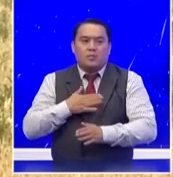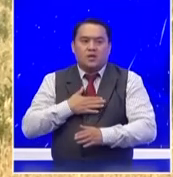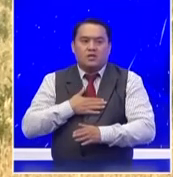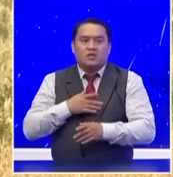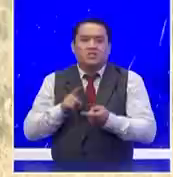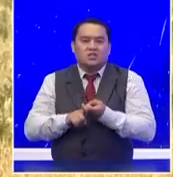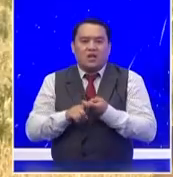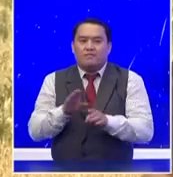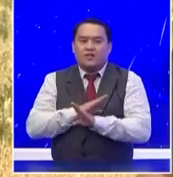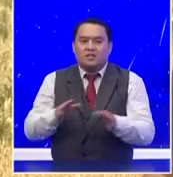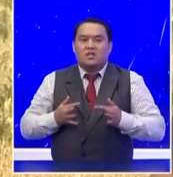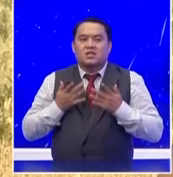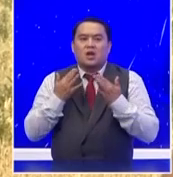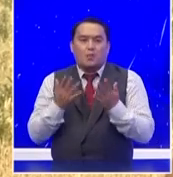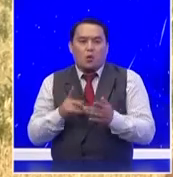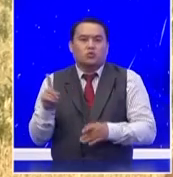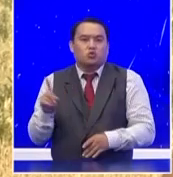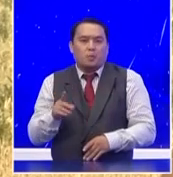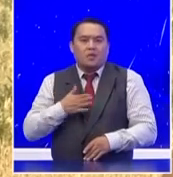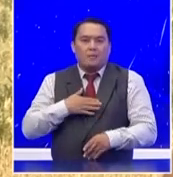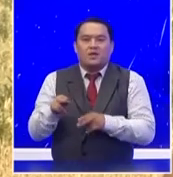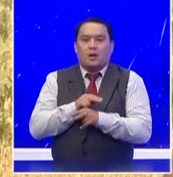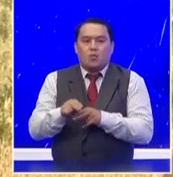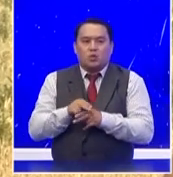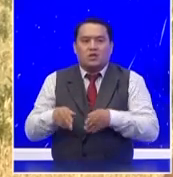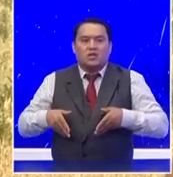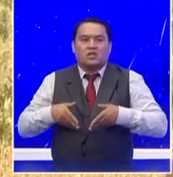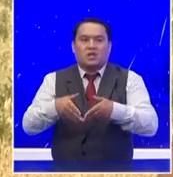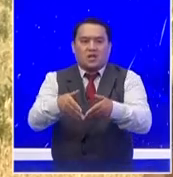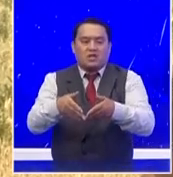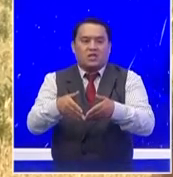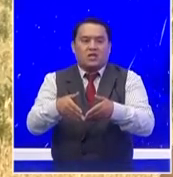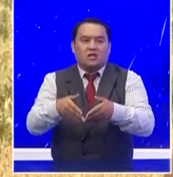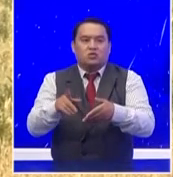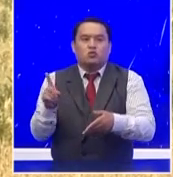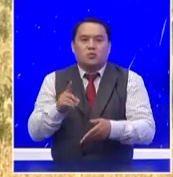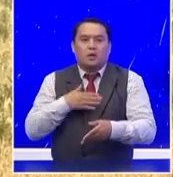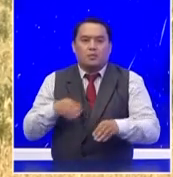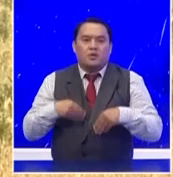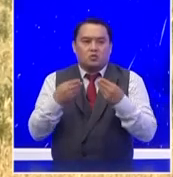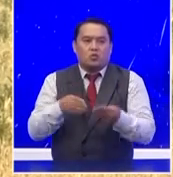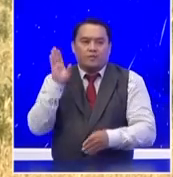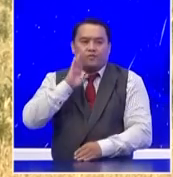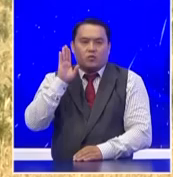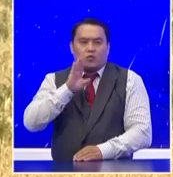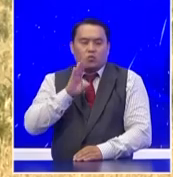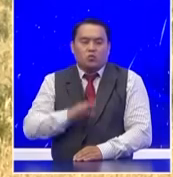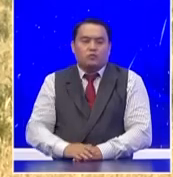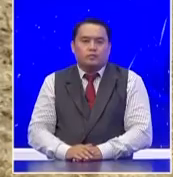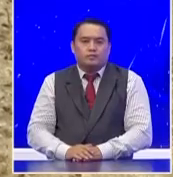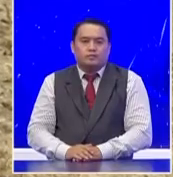кого не зависели. Мы требуем, чтобы нам капитальный ремонт сделали лотки и чтобы нам это доставили поливную